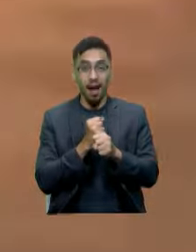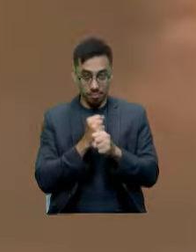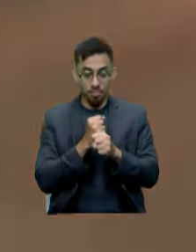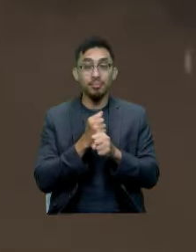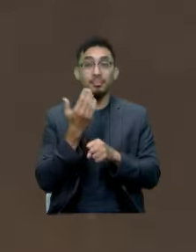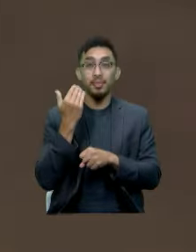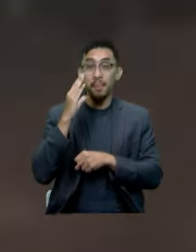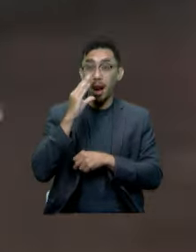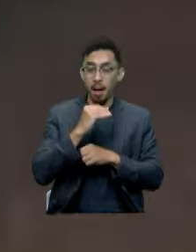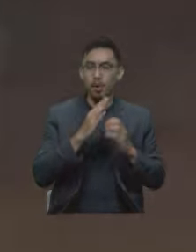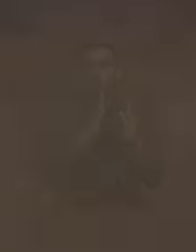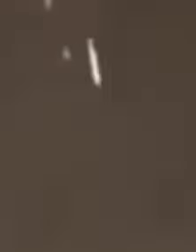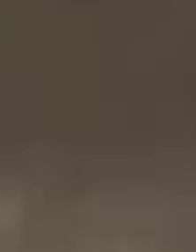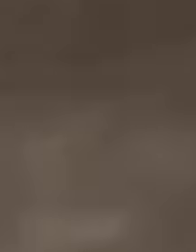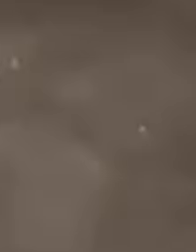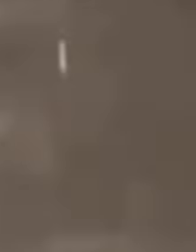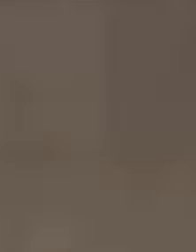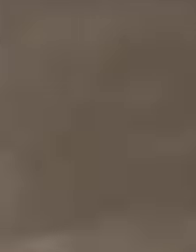terendam.